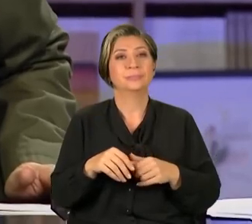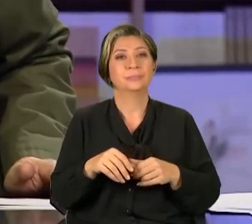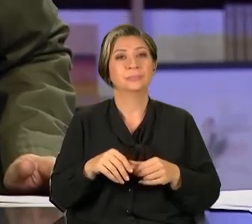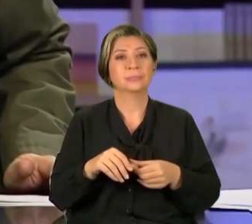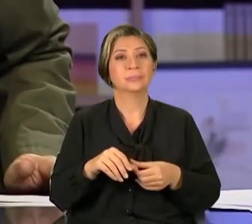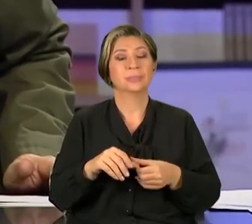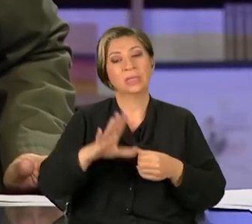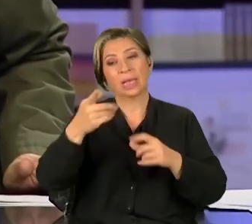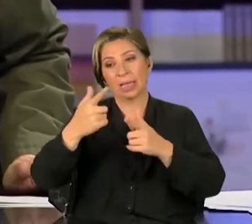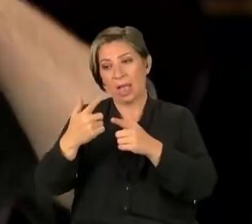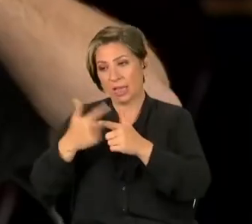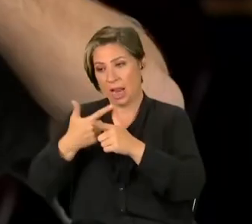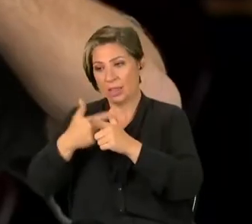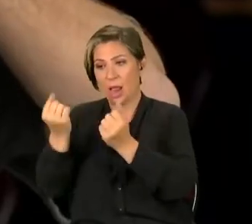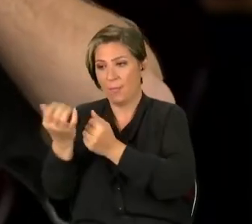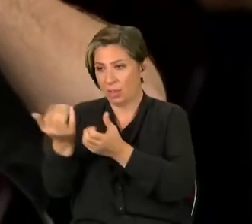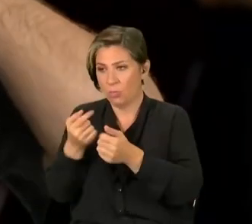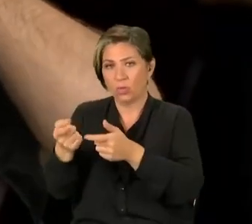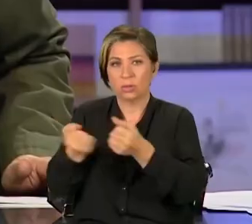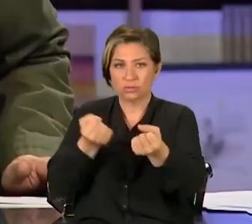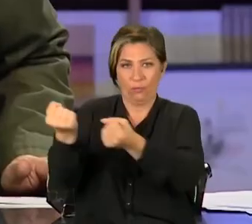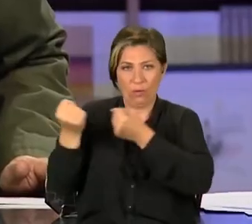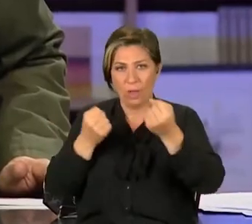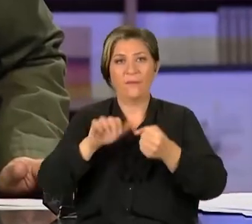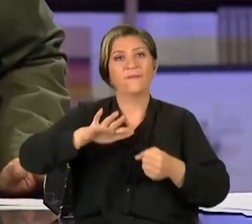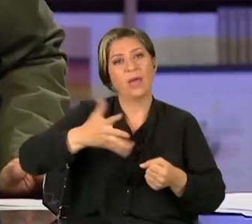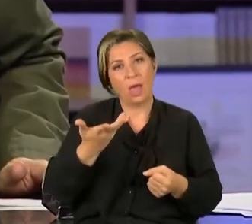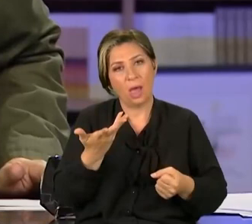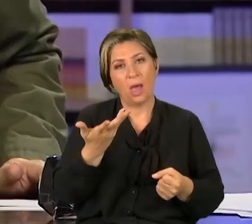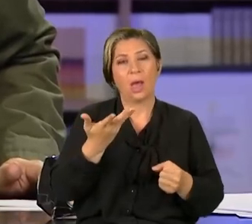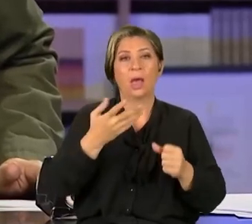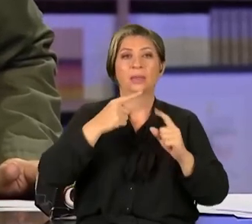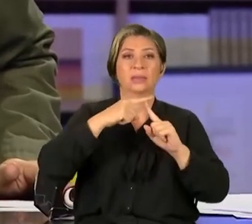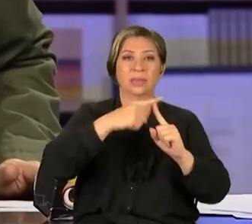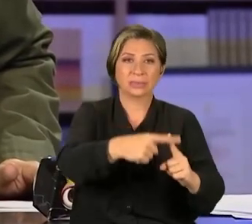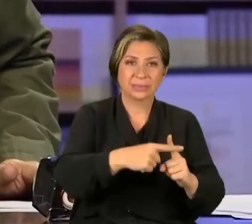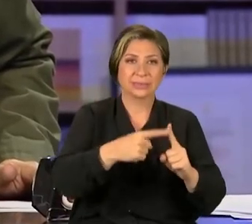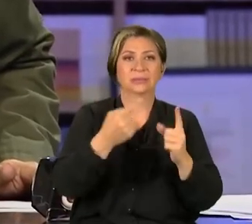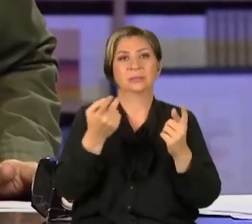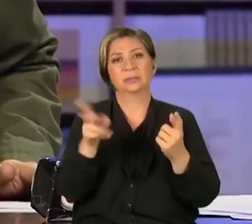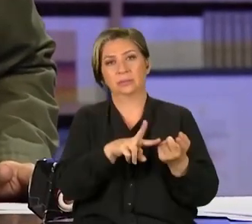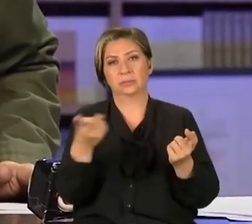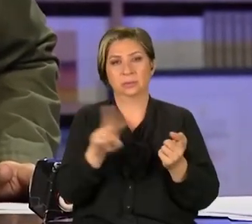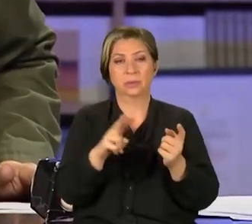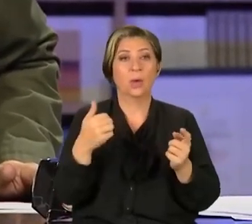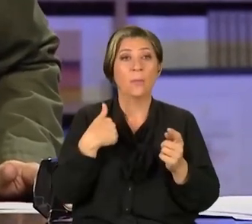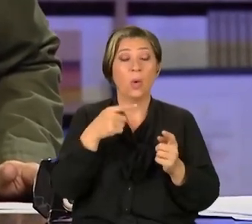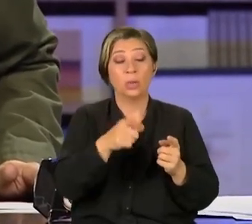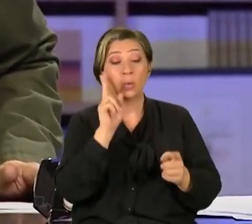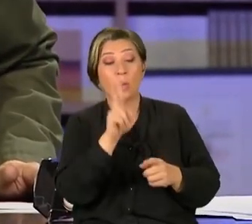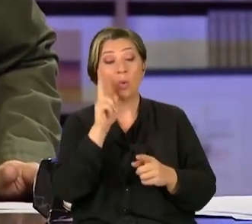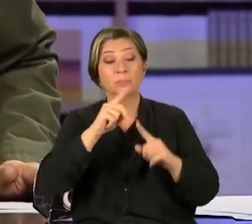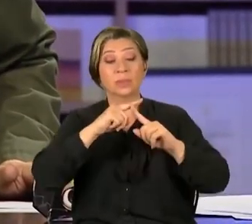kira aldığım bir araba var onda Dolanıyorum şoförle ondan sonra ya da Taksiye biniyorum ama ben oradan